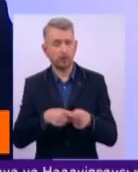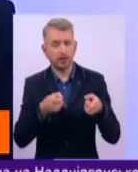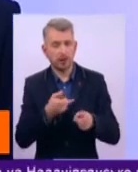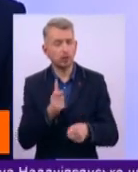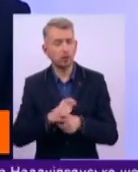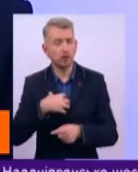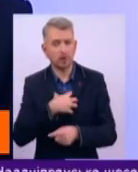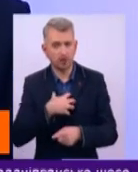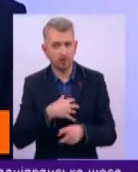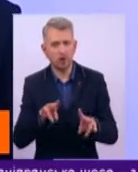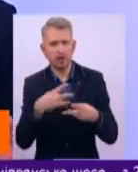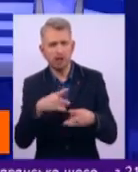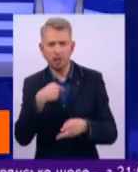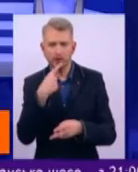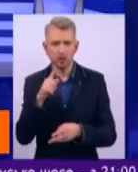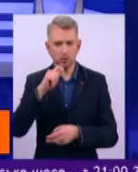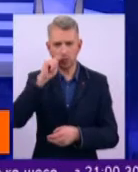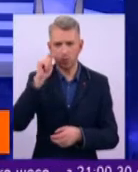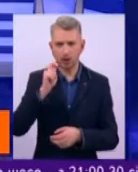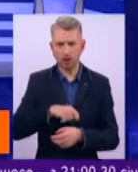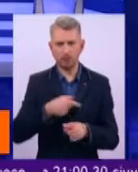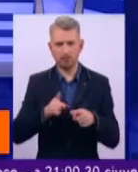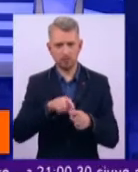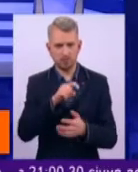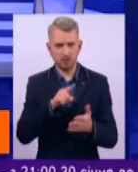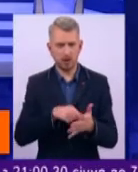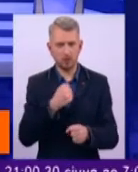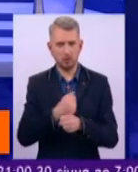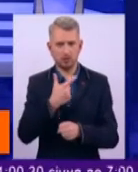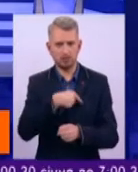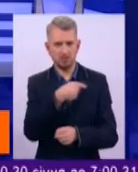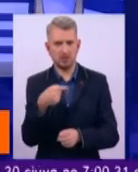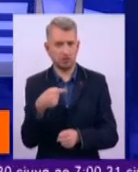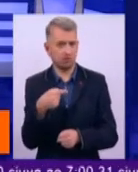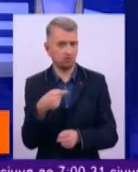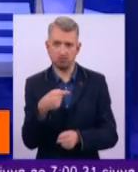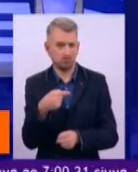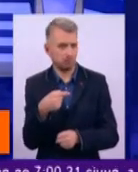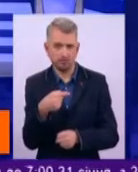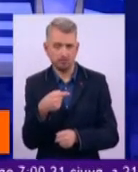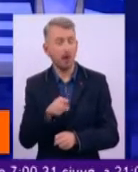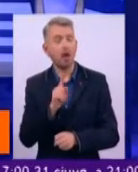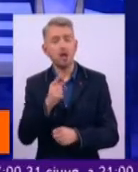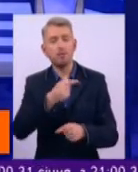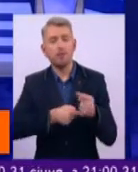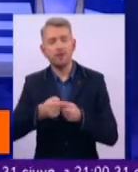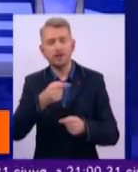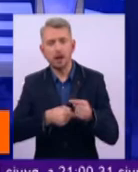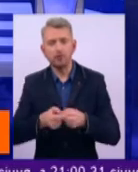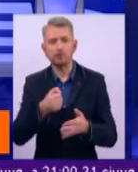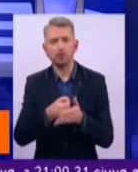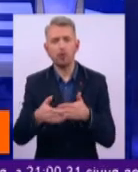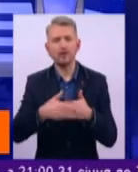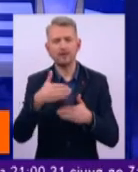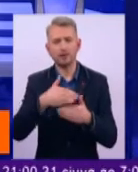важливо. Тому не треба говорити, що Україна в цій частині робить собі мінус. Абсолютно. Угу. Але повертаючись, знову ж таки, до